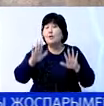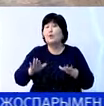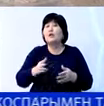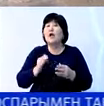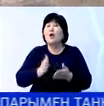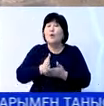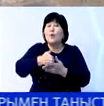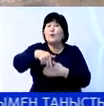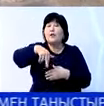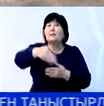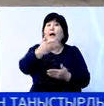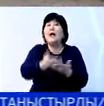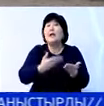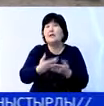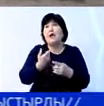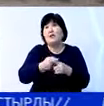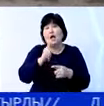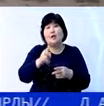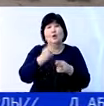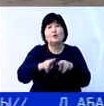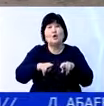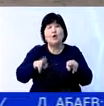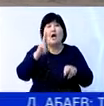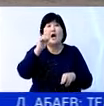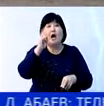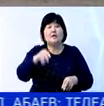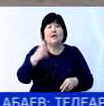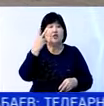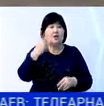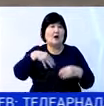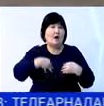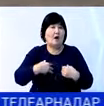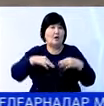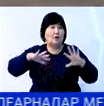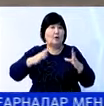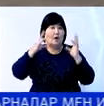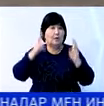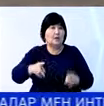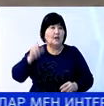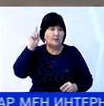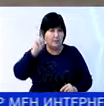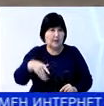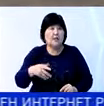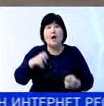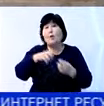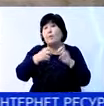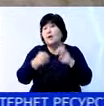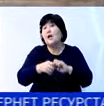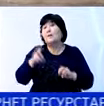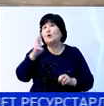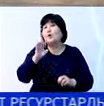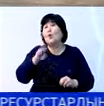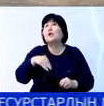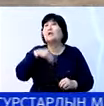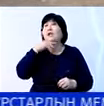өткел мәселесі сөз болды. Дәл осы шойынжолда қаңтардың өзінде екі қайғылы жағдайдың орын алғаны белгілі. Проблема Нұр Отандықтар